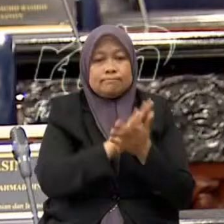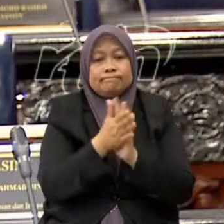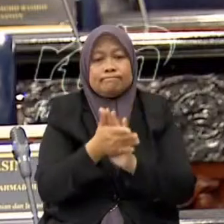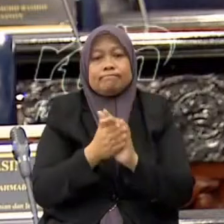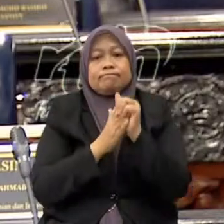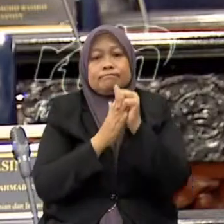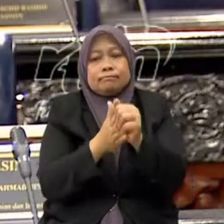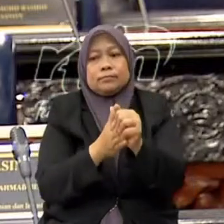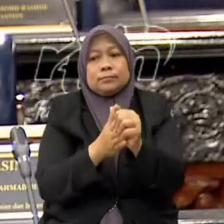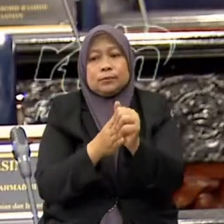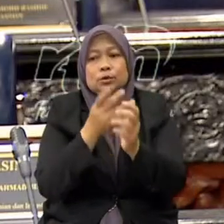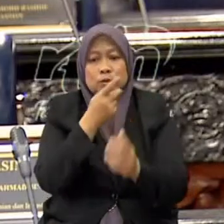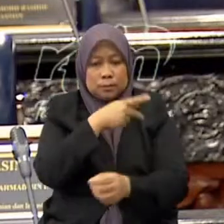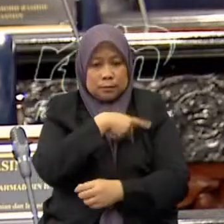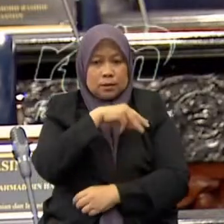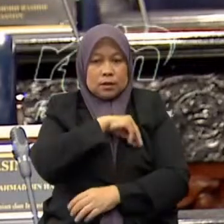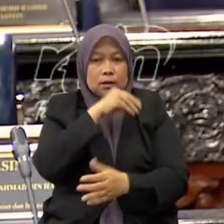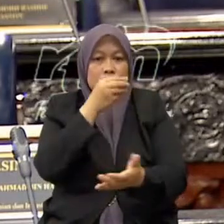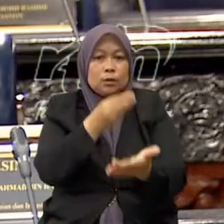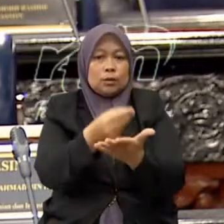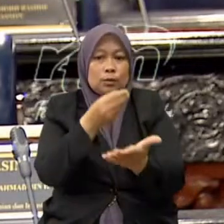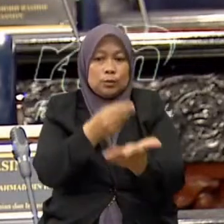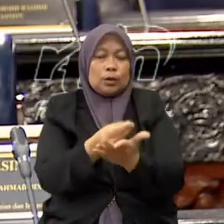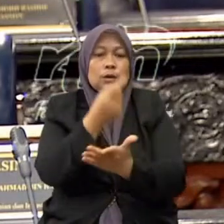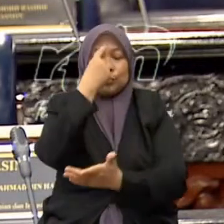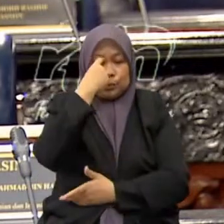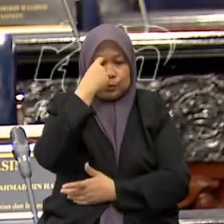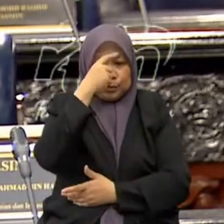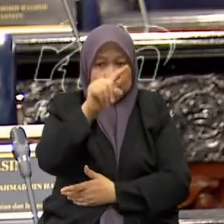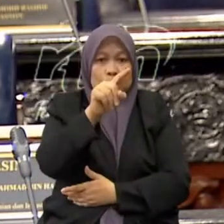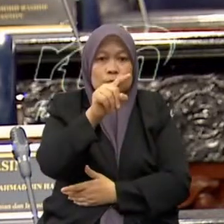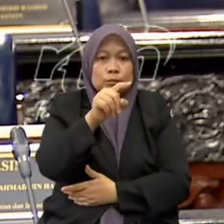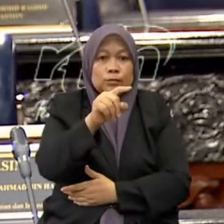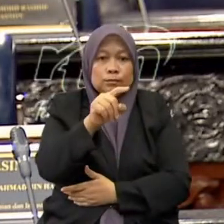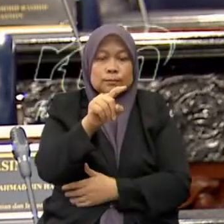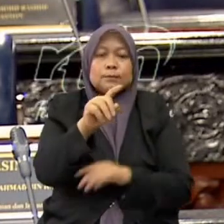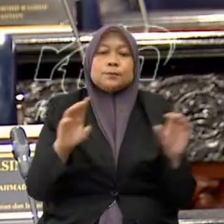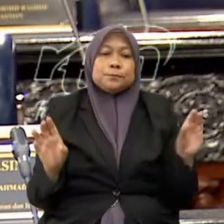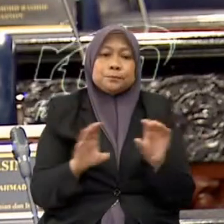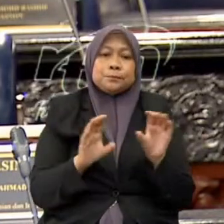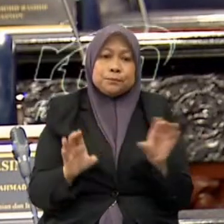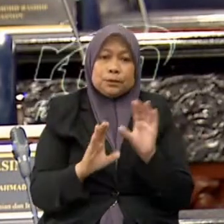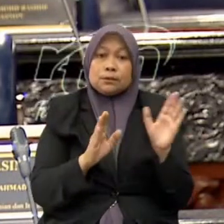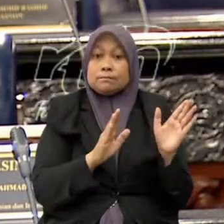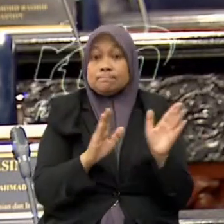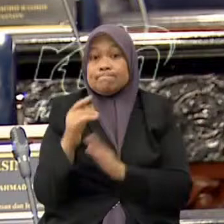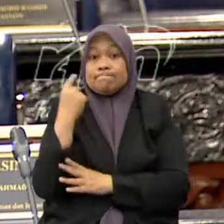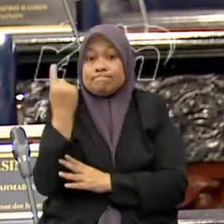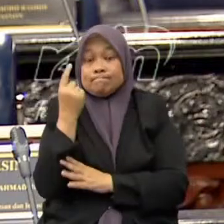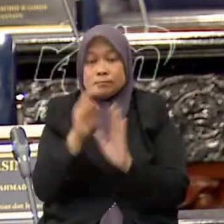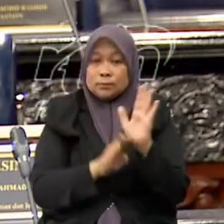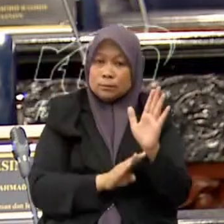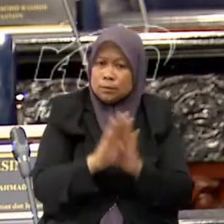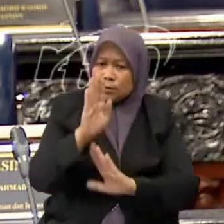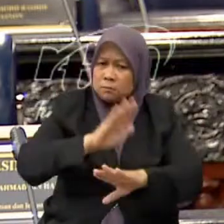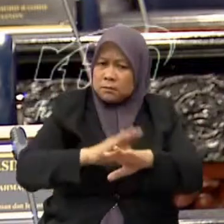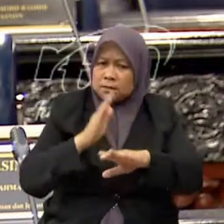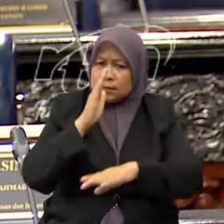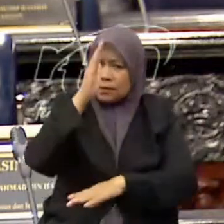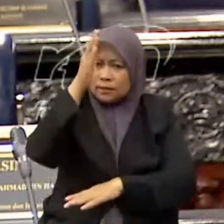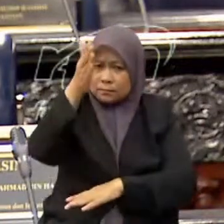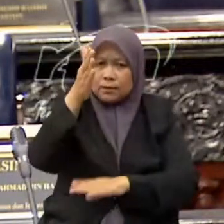sebagai panduan kepada pemecahan keuangan untuk melakukan sesuatu pembangunan yang masih depan